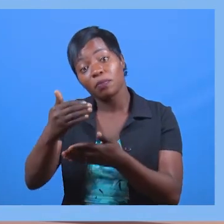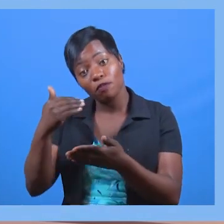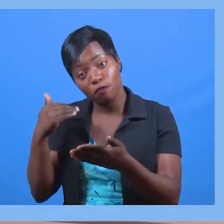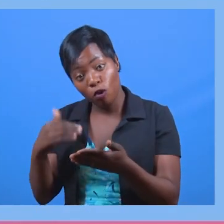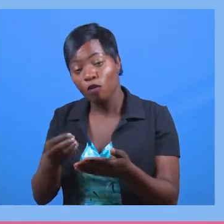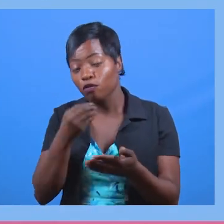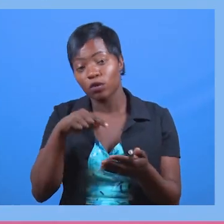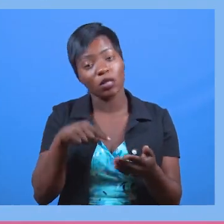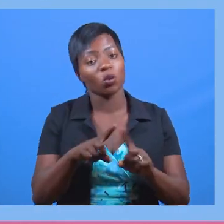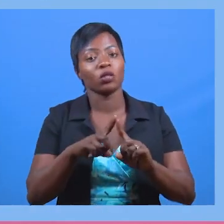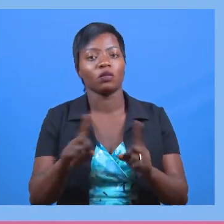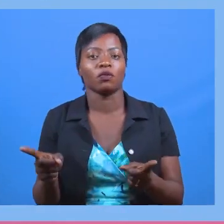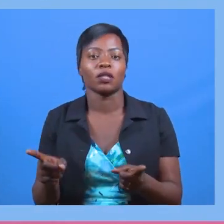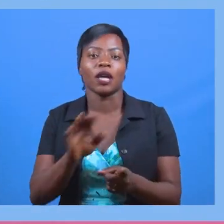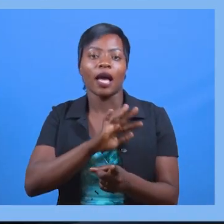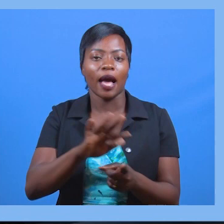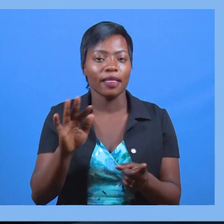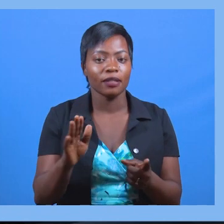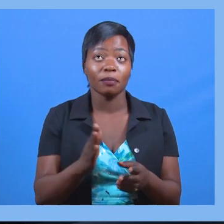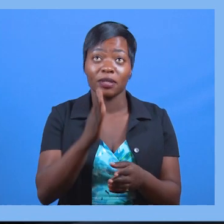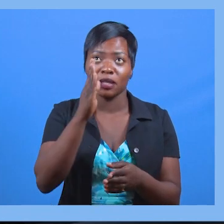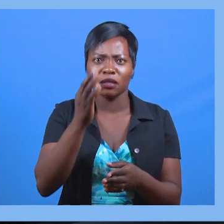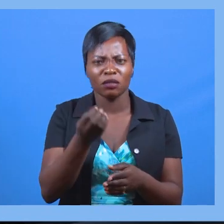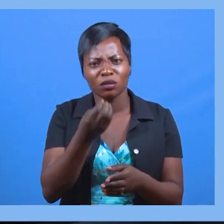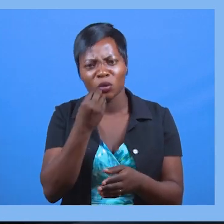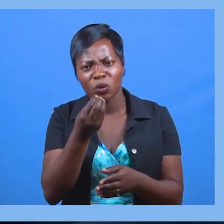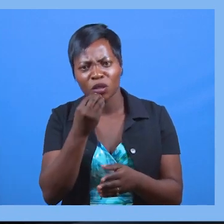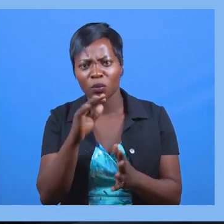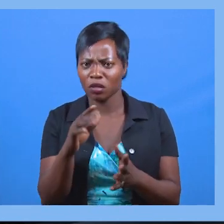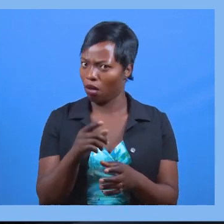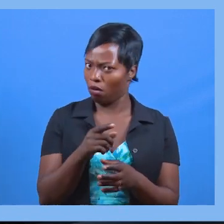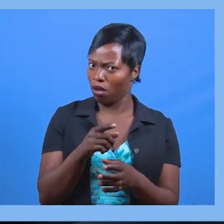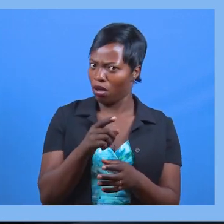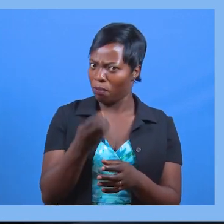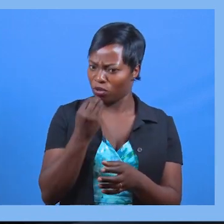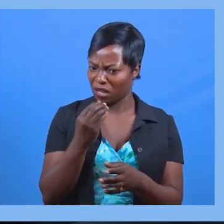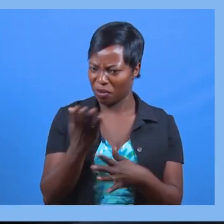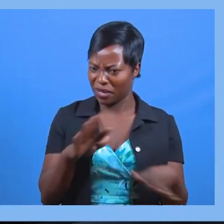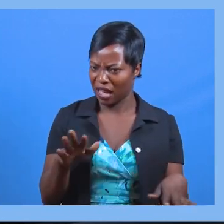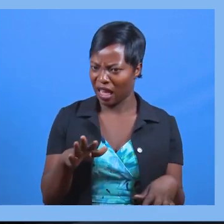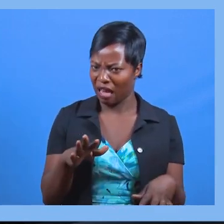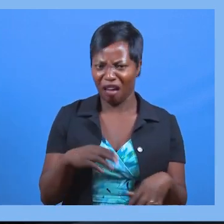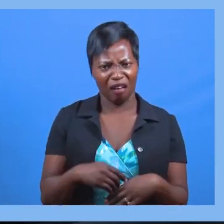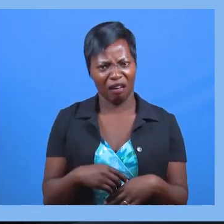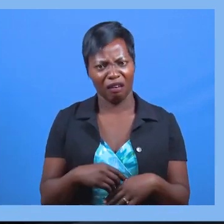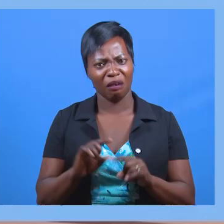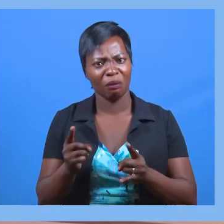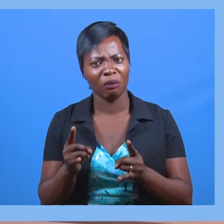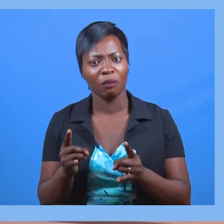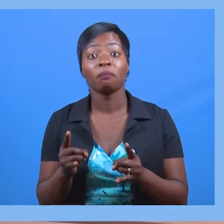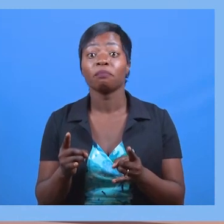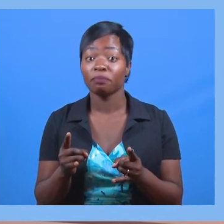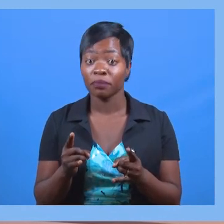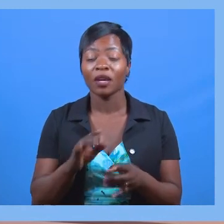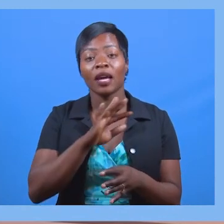zvasiyana. Vamwe masikati vaakudya zvamunotofunga kuti saka matodya ipapa matopedza. Vamwe vakunyatsozoumba